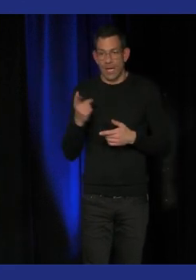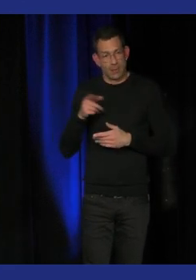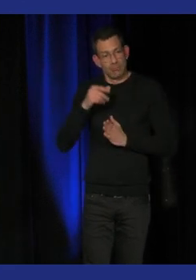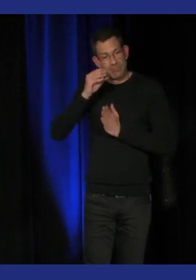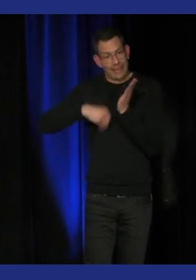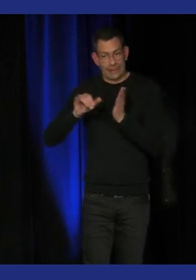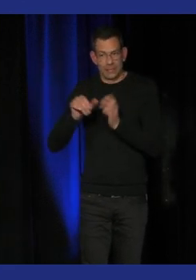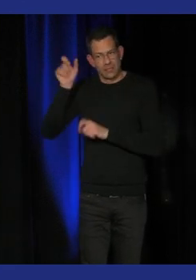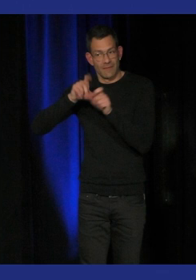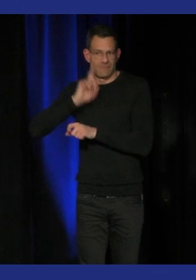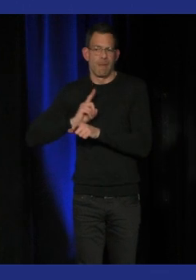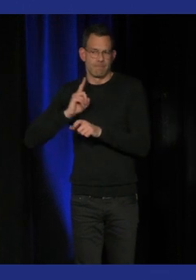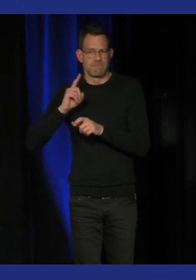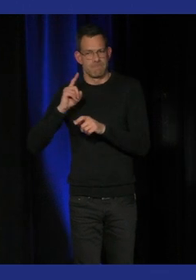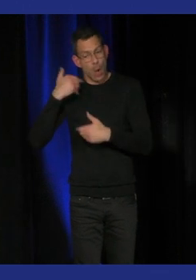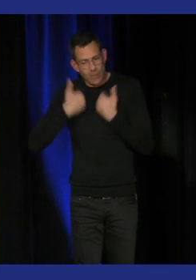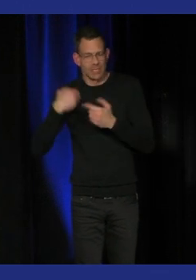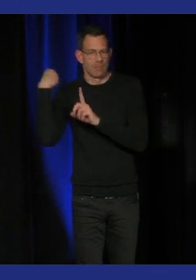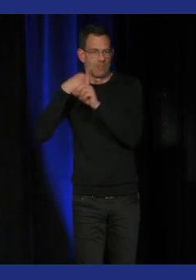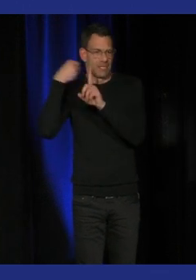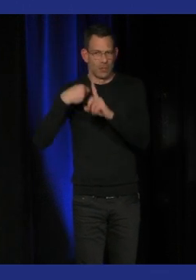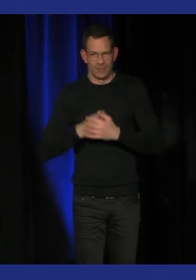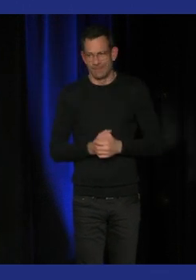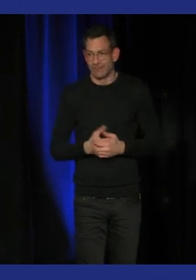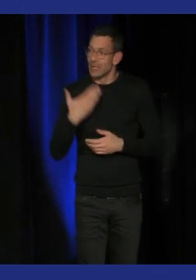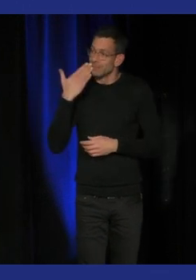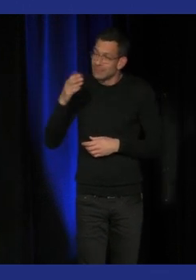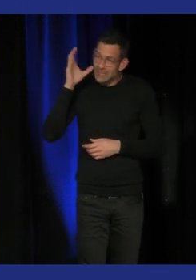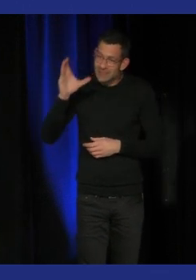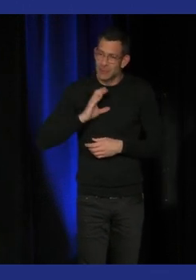ont écrit ces livres. Voilà, merci beaucoup.